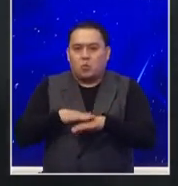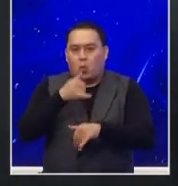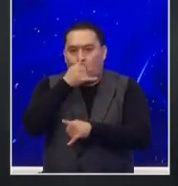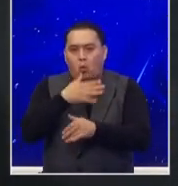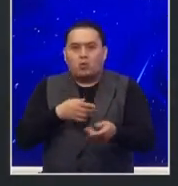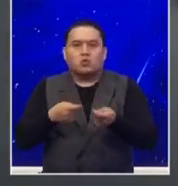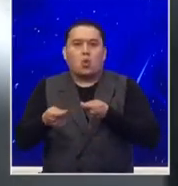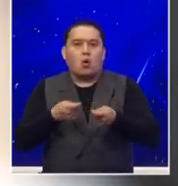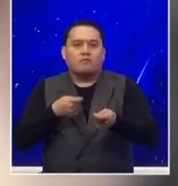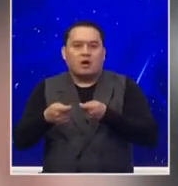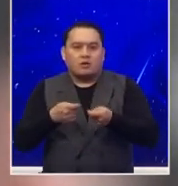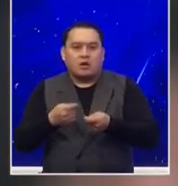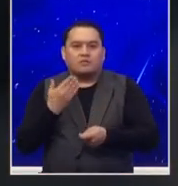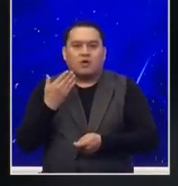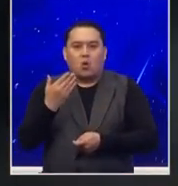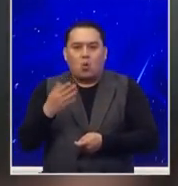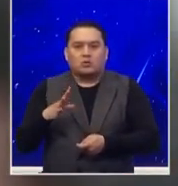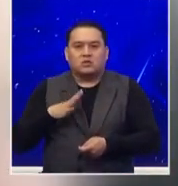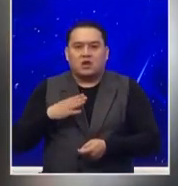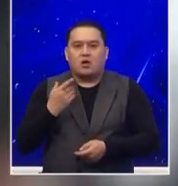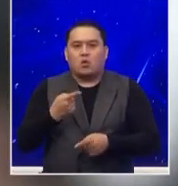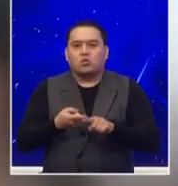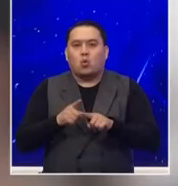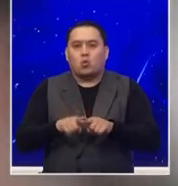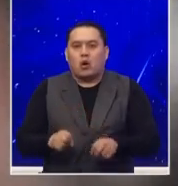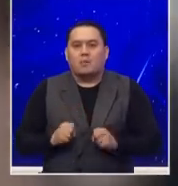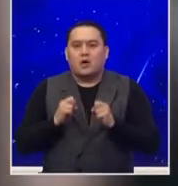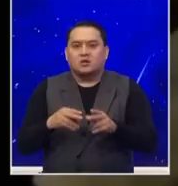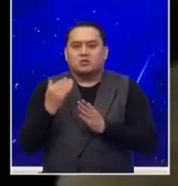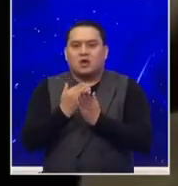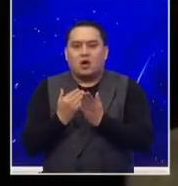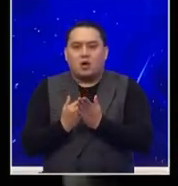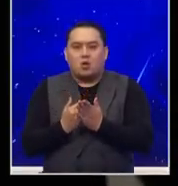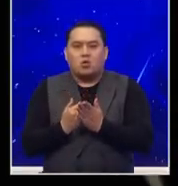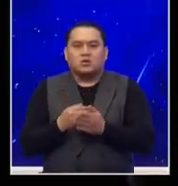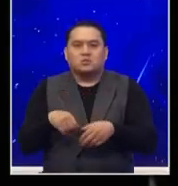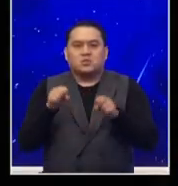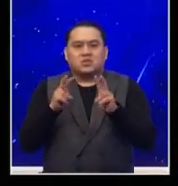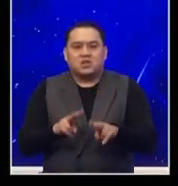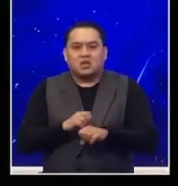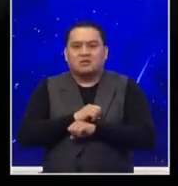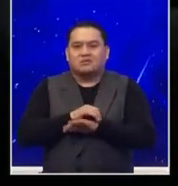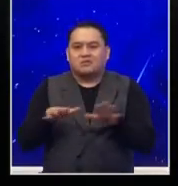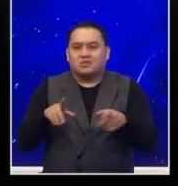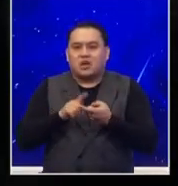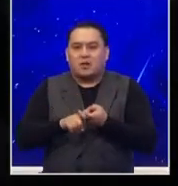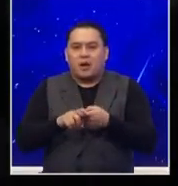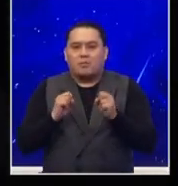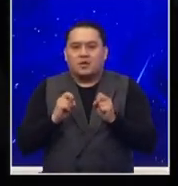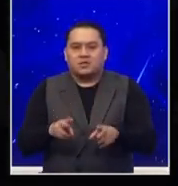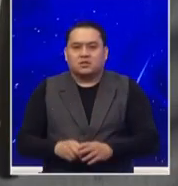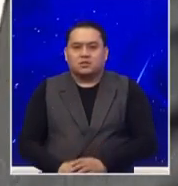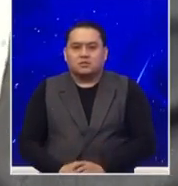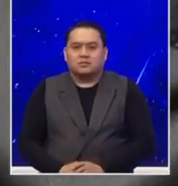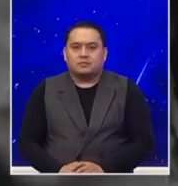словам руководителя отдела здравоохранения Орли Гринфельд, это уже уголовное дело по статье «Умышленное распространение опасной